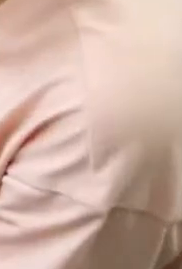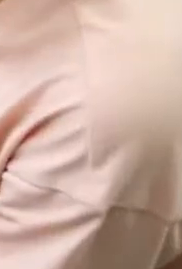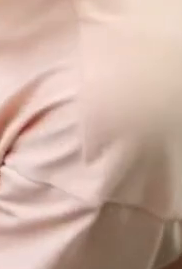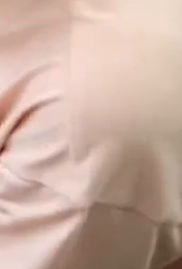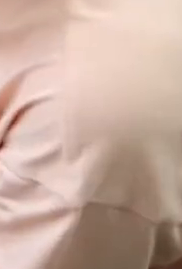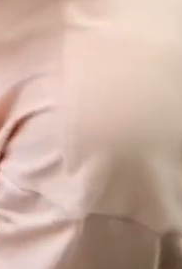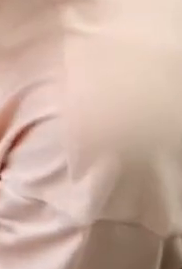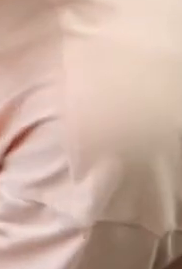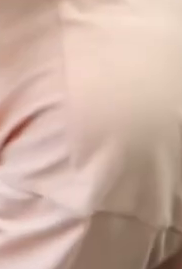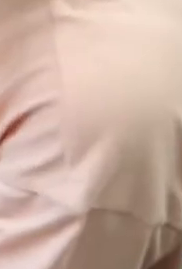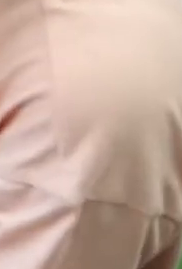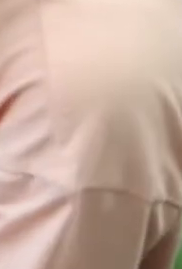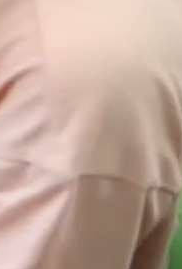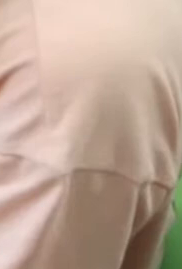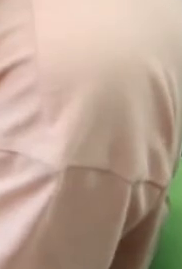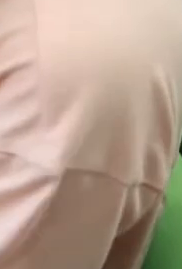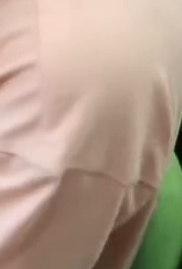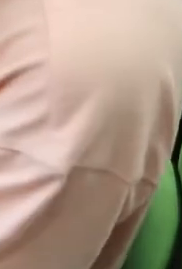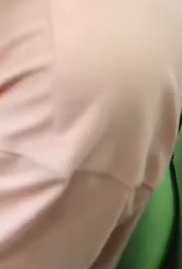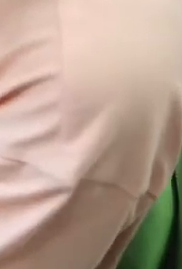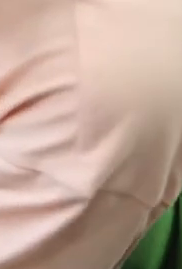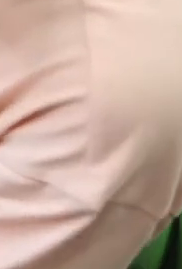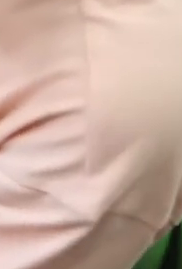우선은 알았어요.